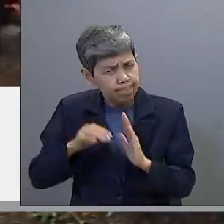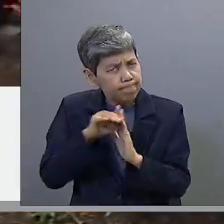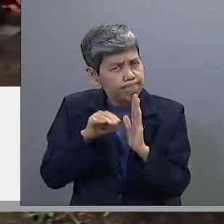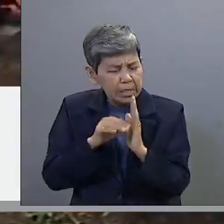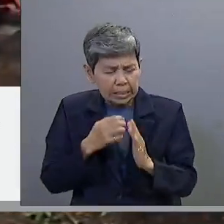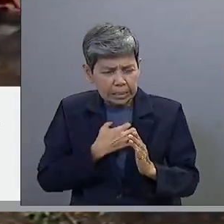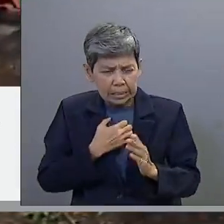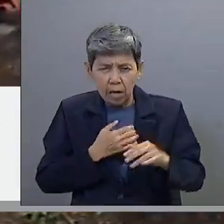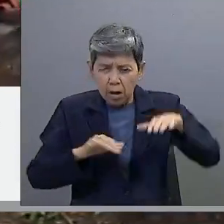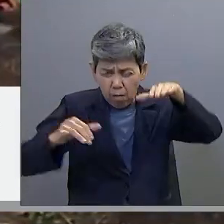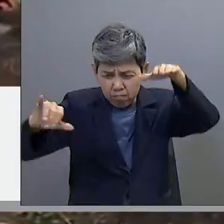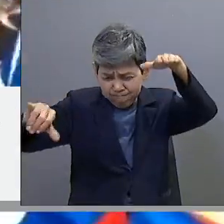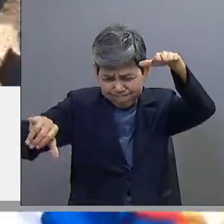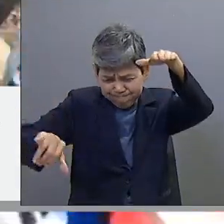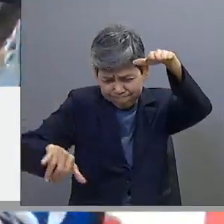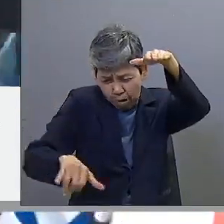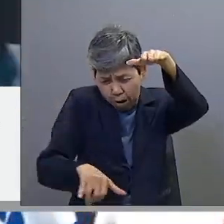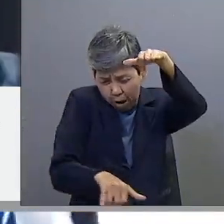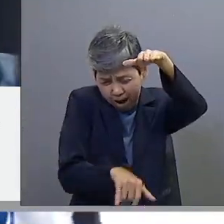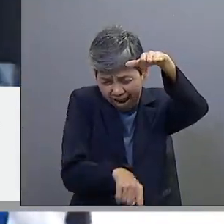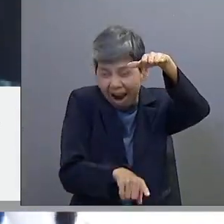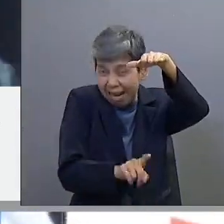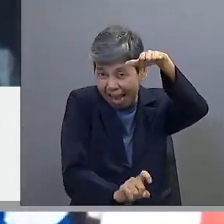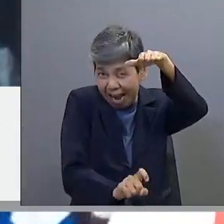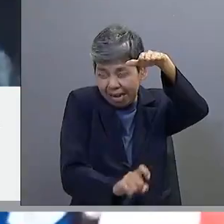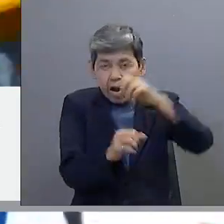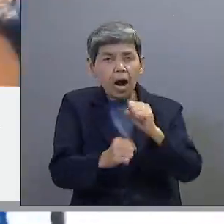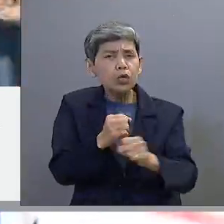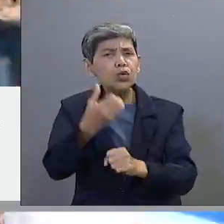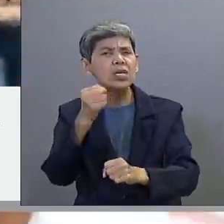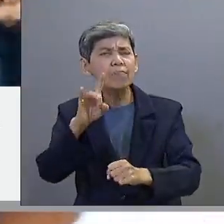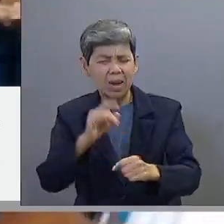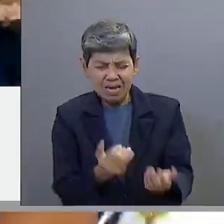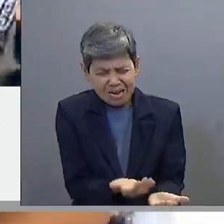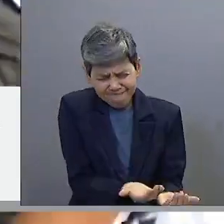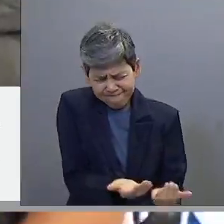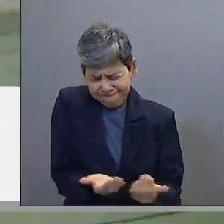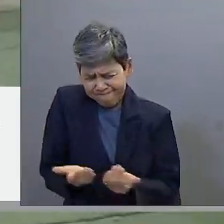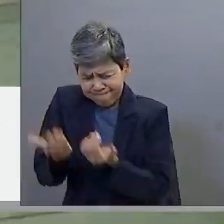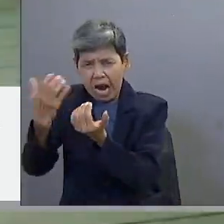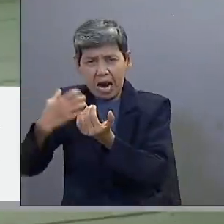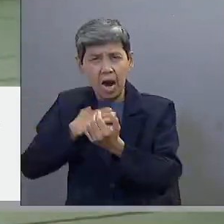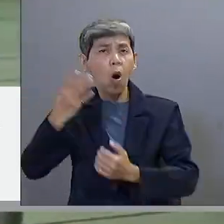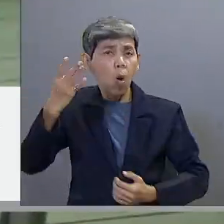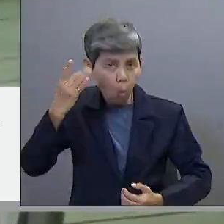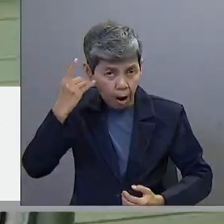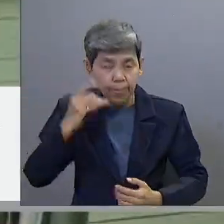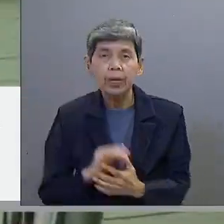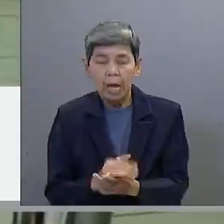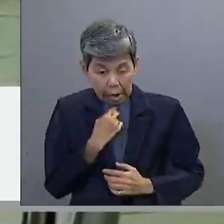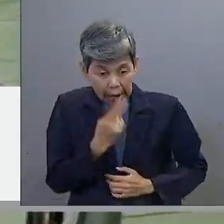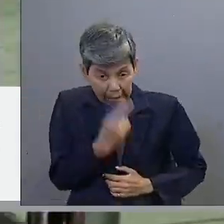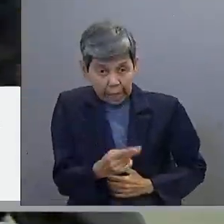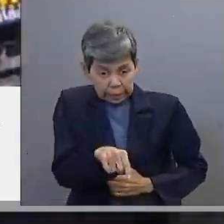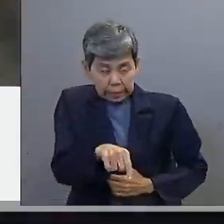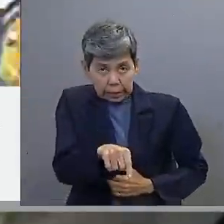พาร่างนายมาวินเนตรเดชาอายุ 18ปีนักท่องเที่ยวขึ้นมาจากใต้น้ำหลังจากที่เมื่อวานค่ะเจ้าหน้าที่ได้พบ